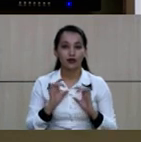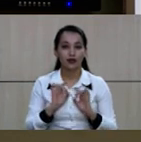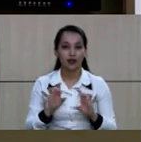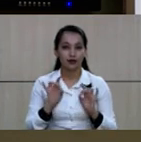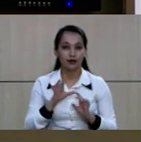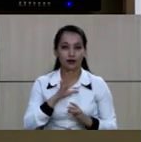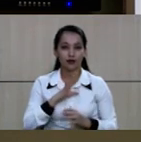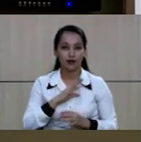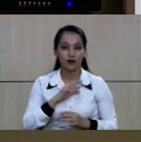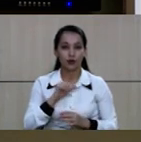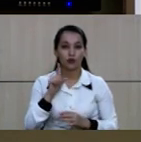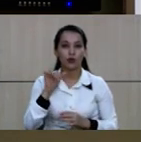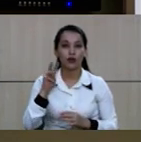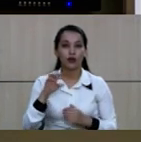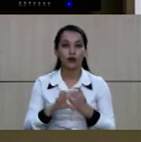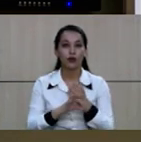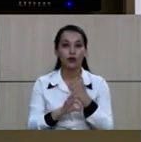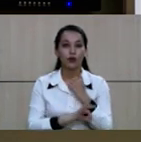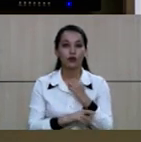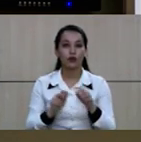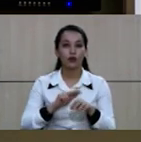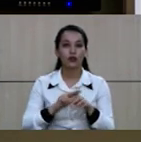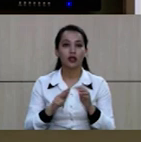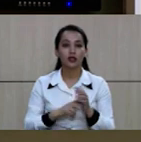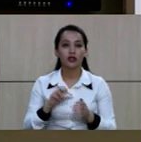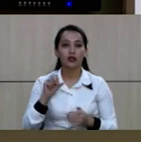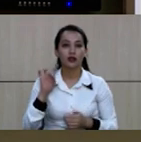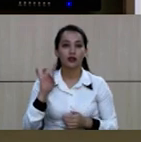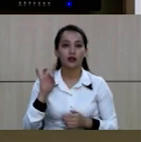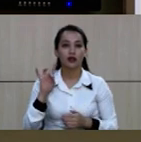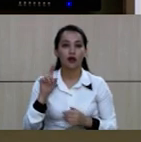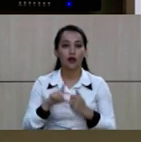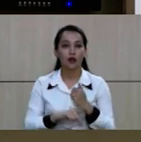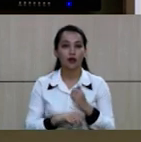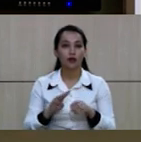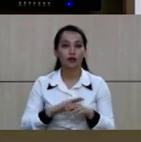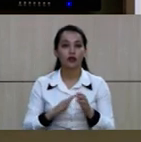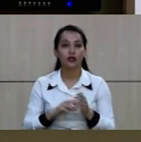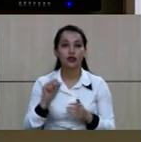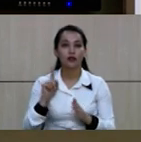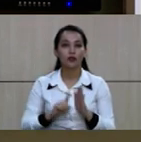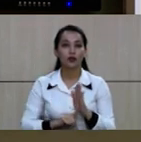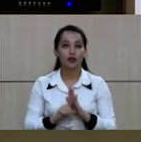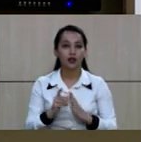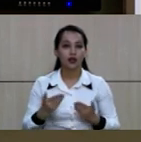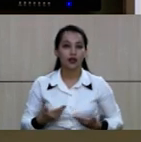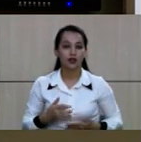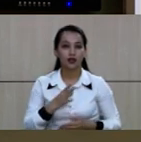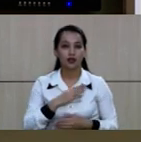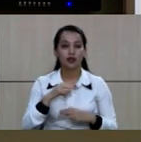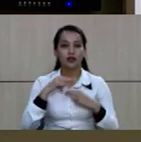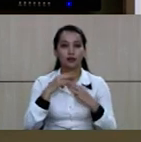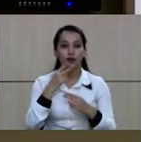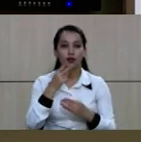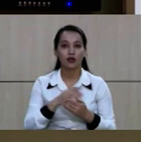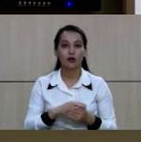Гулханий Қоқонда 18-чи асрнинг охири ва 19-чи асрнинг бошларида яшаб ўтди. Эътибор қилинг, бу